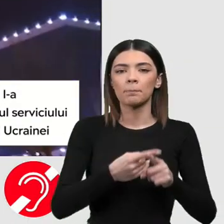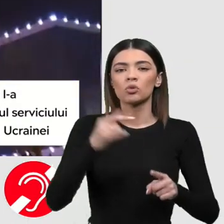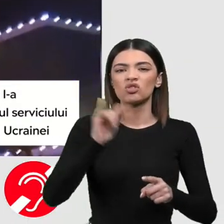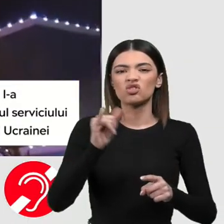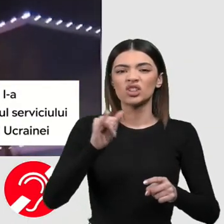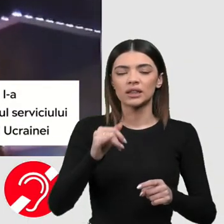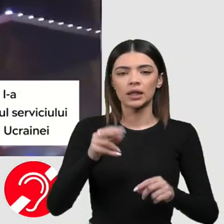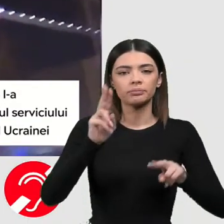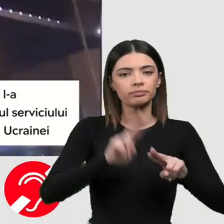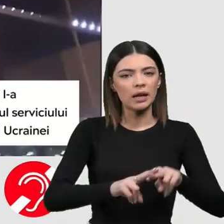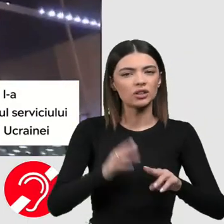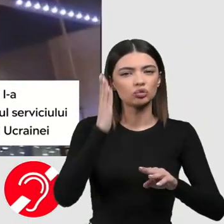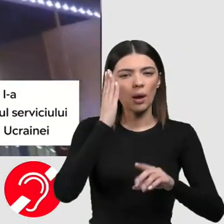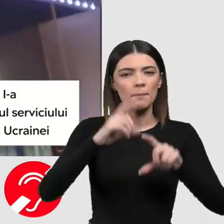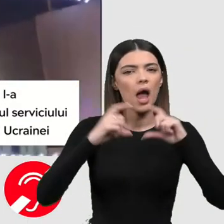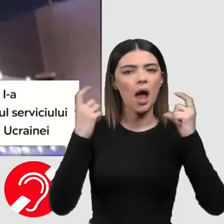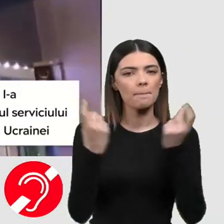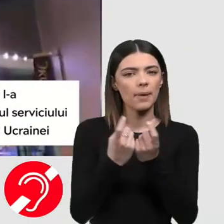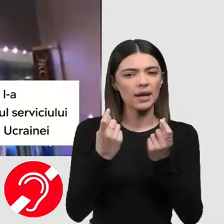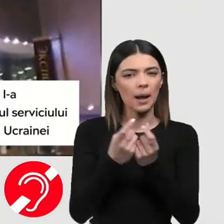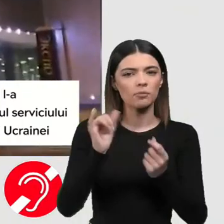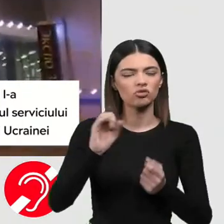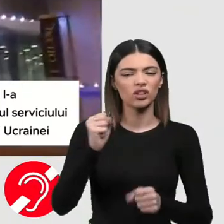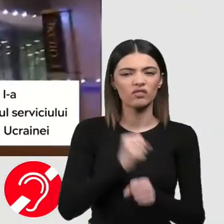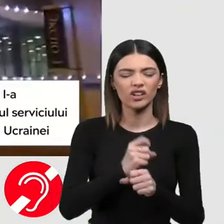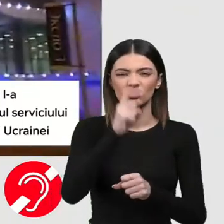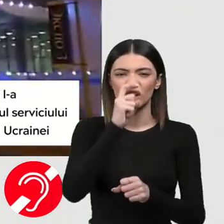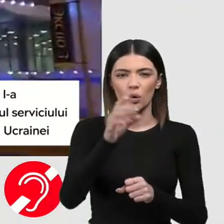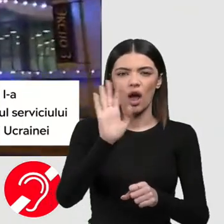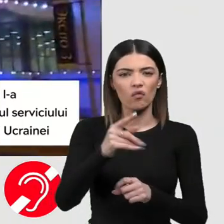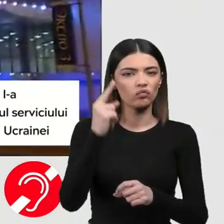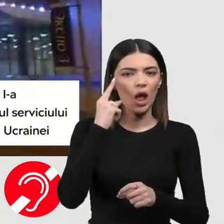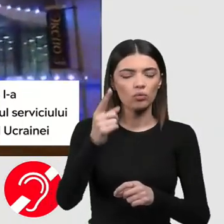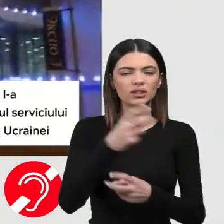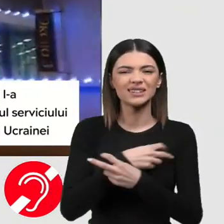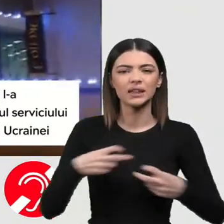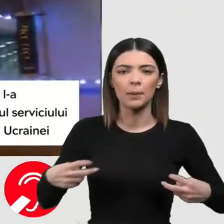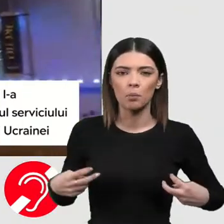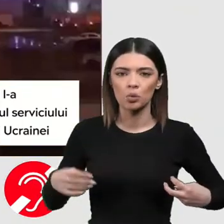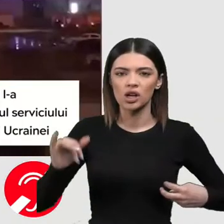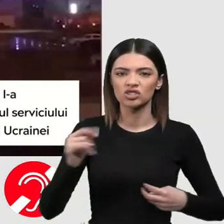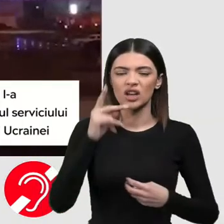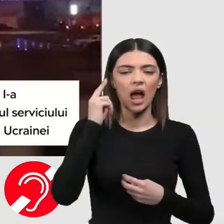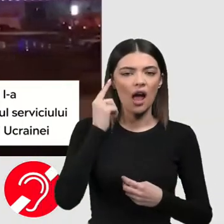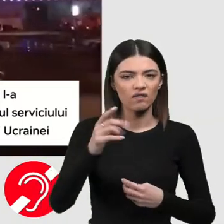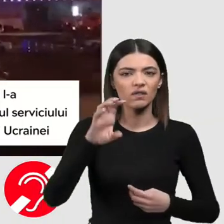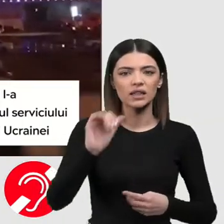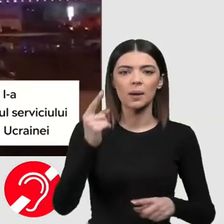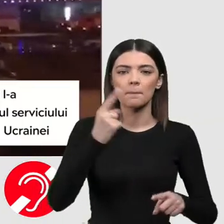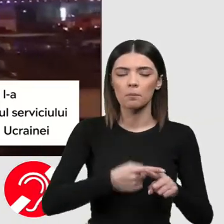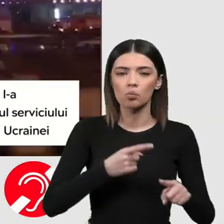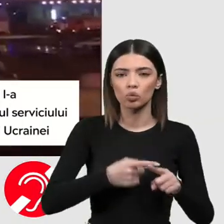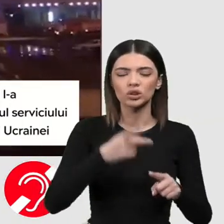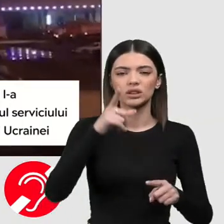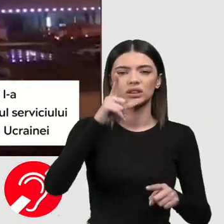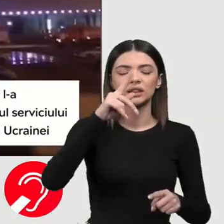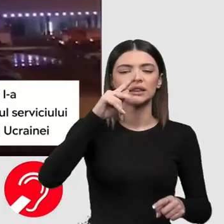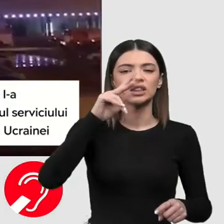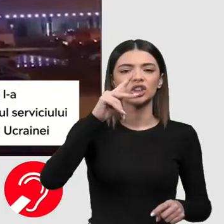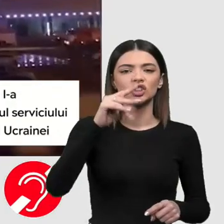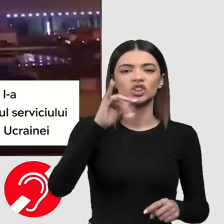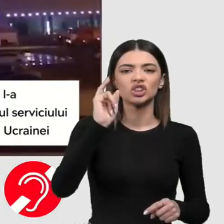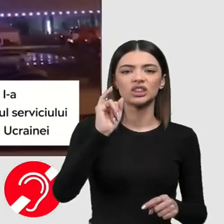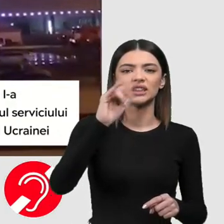i-au găzduit în acel apartament pe teroriști au fost audiați. S-a aflat că și în Tajikistan, că vorbim deja